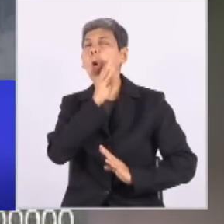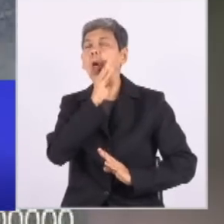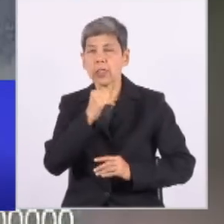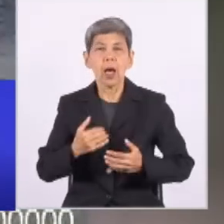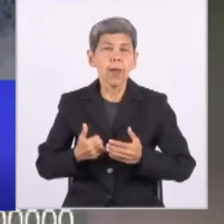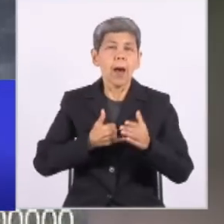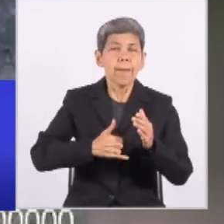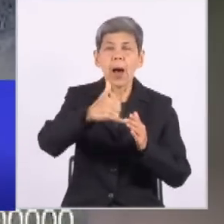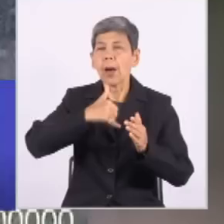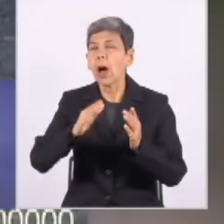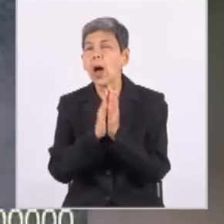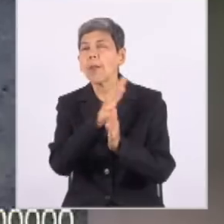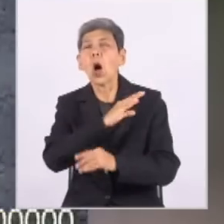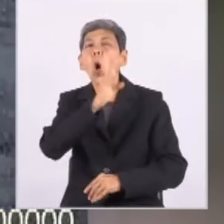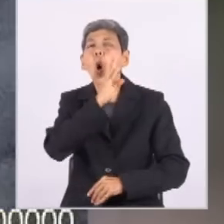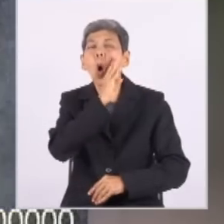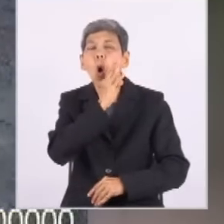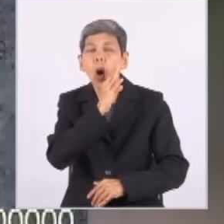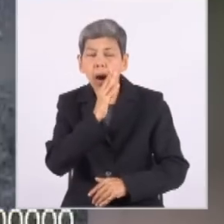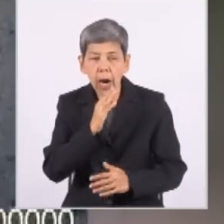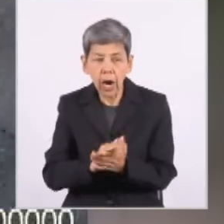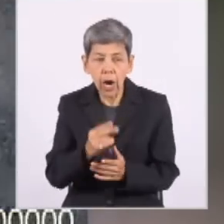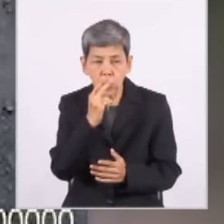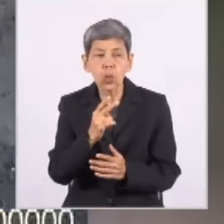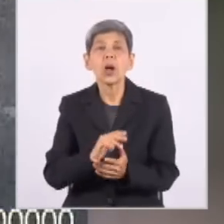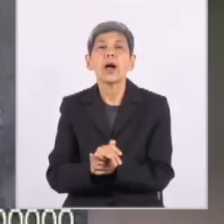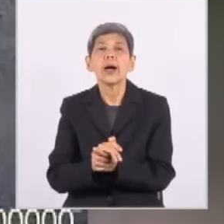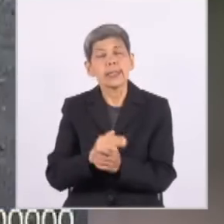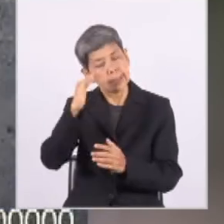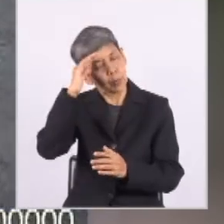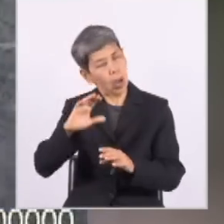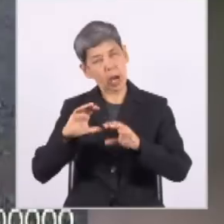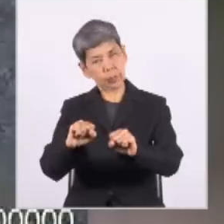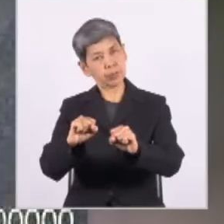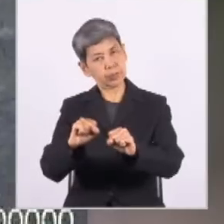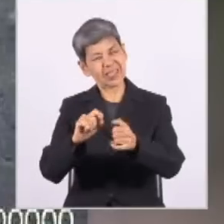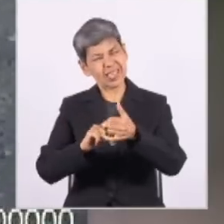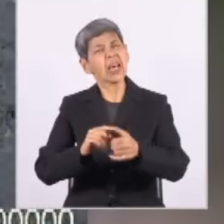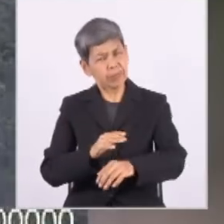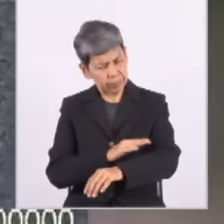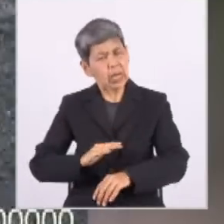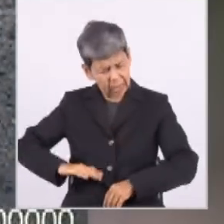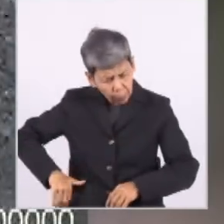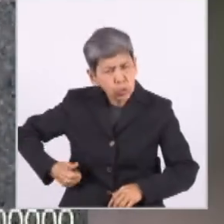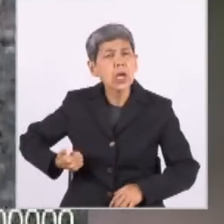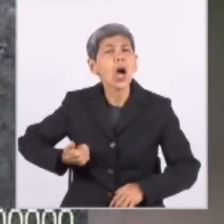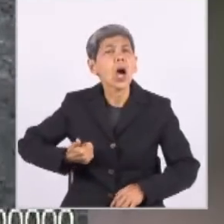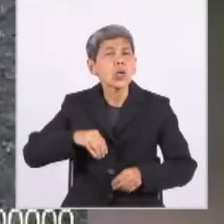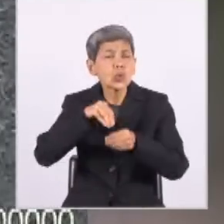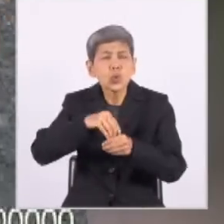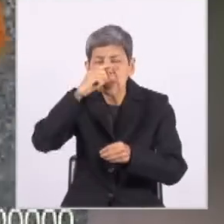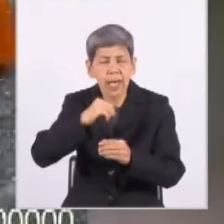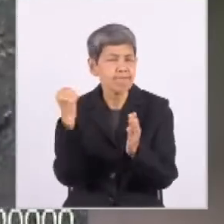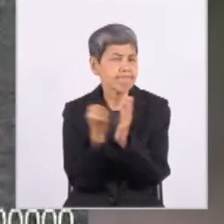บิณฑบาตทำตัวเป็นพระว่าอย่างนั้นสุดท้ายอ้าวเอาไปให้กับเจ้าหน้าที่นะครับเป็นบุคคลต่างด้าวเข้ามาอยู่ในราชอาณาจักรโดย